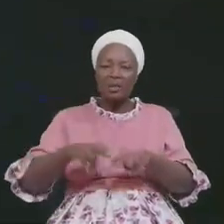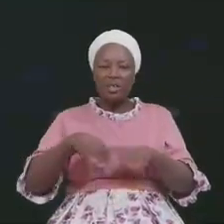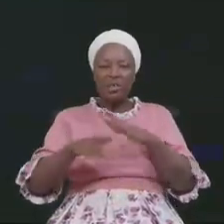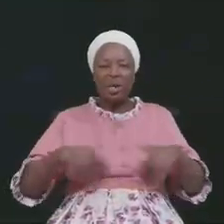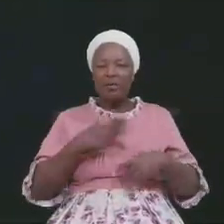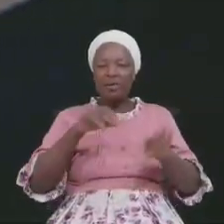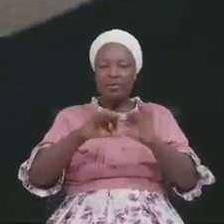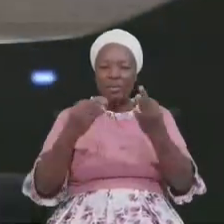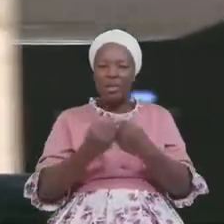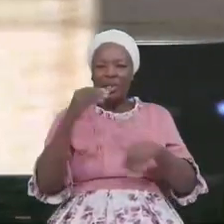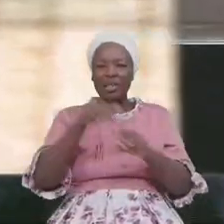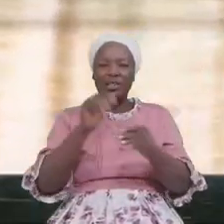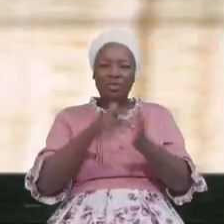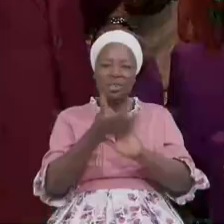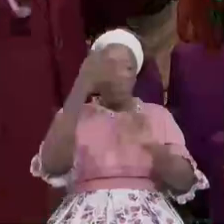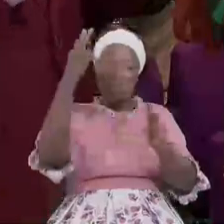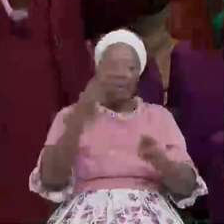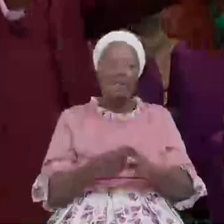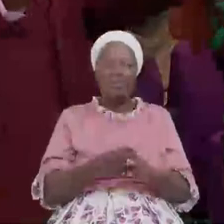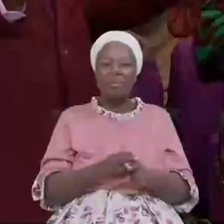de Jésus.